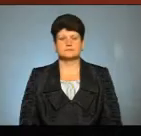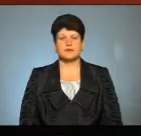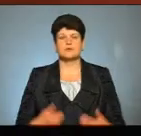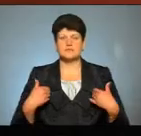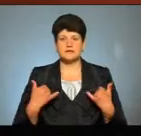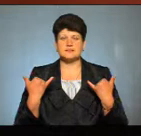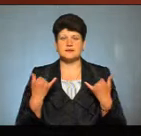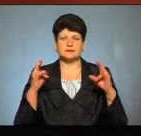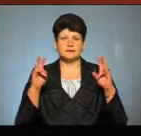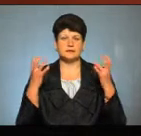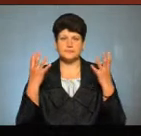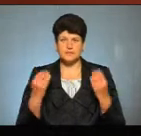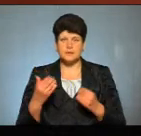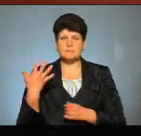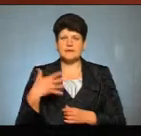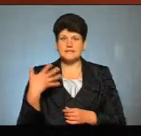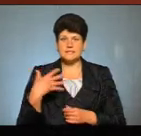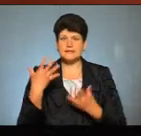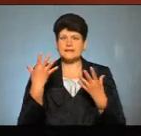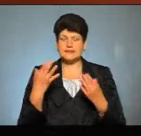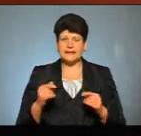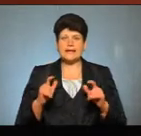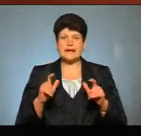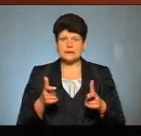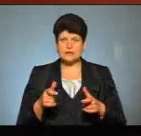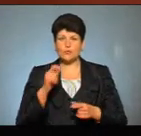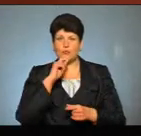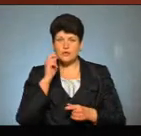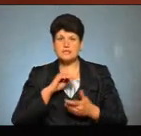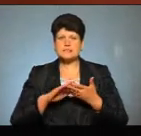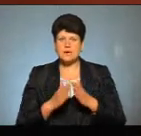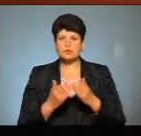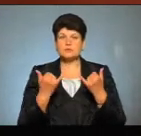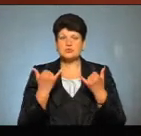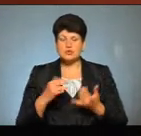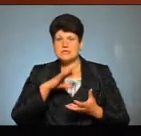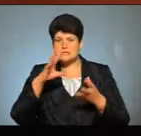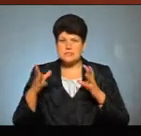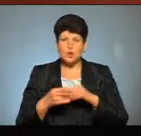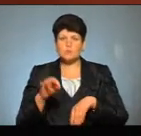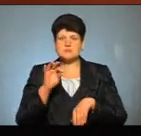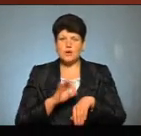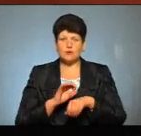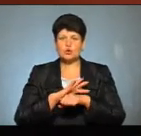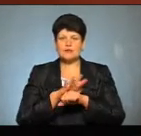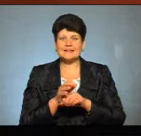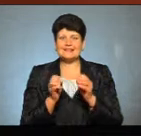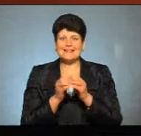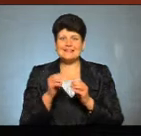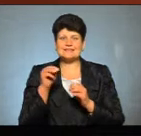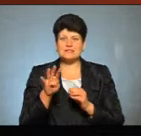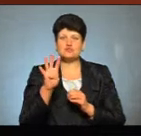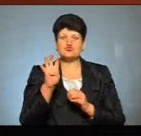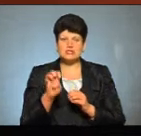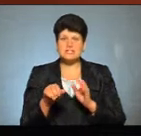Мої вітання в ефірі «Тема дня». 50-й день карантину в Україні. Станом на сьогодні загалом захворіло коронавірусом 10